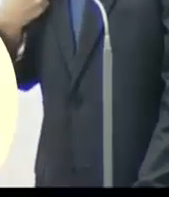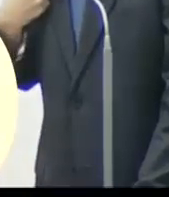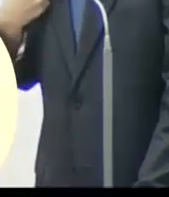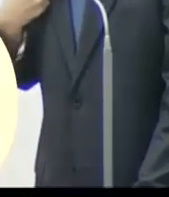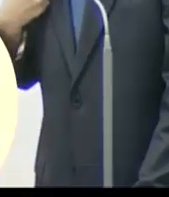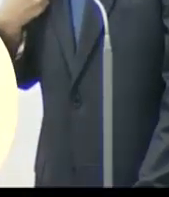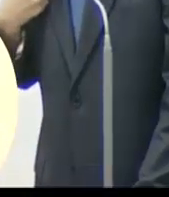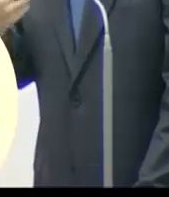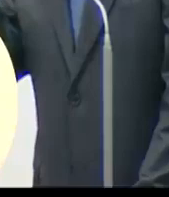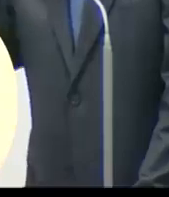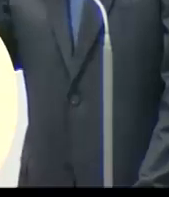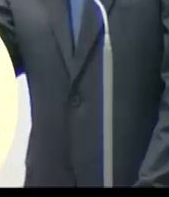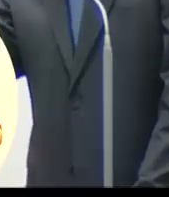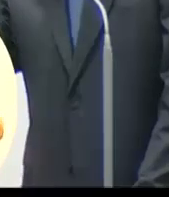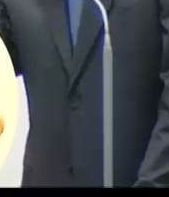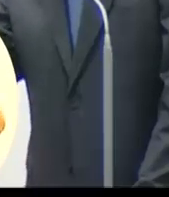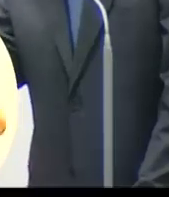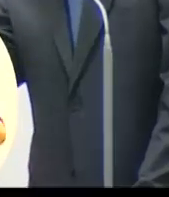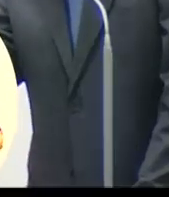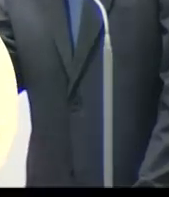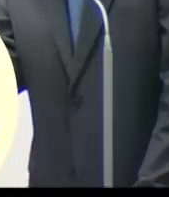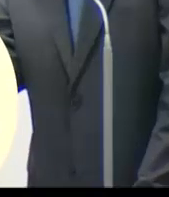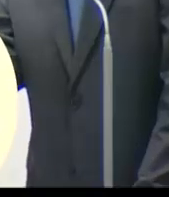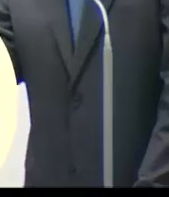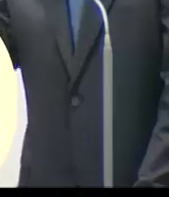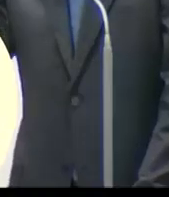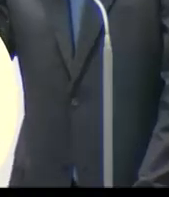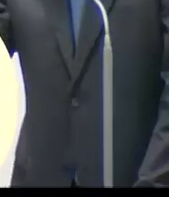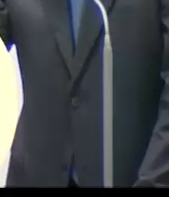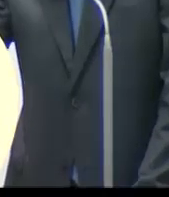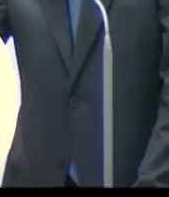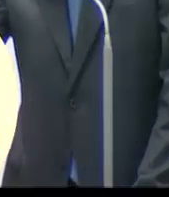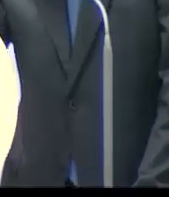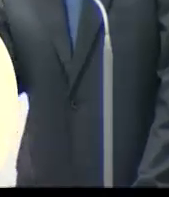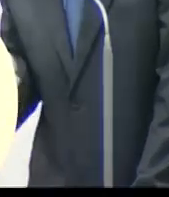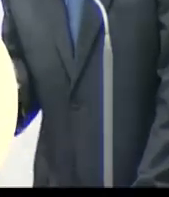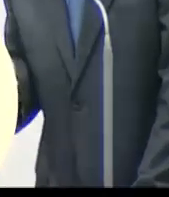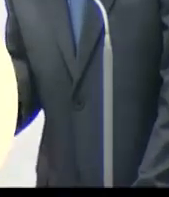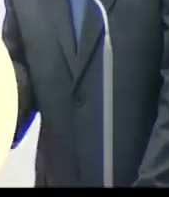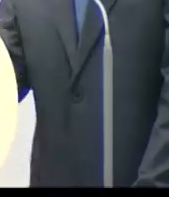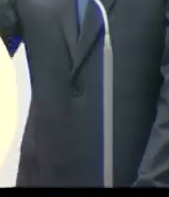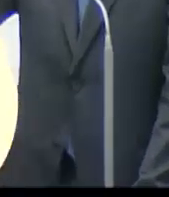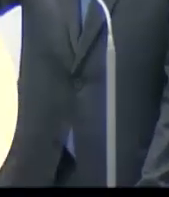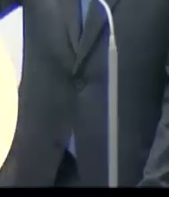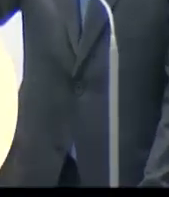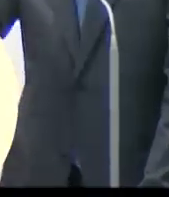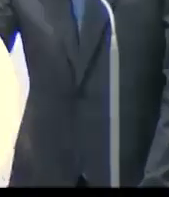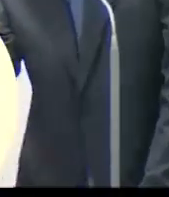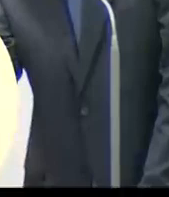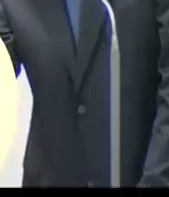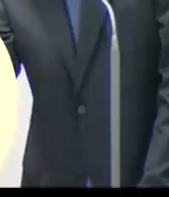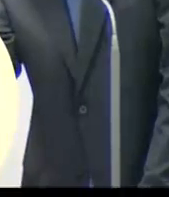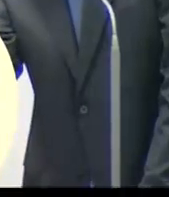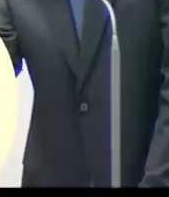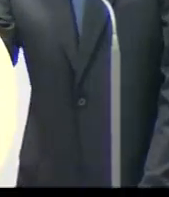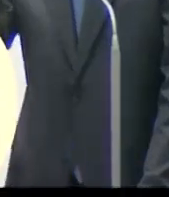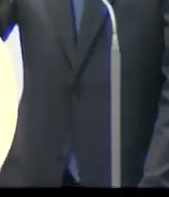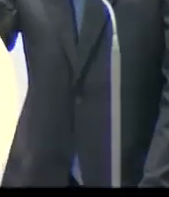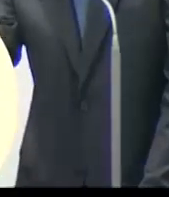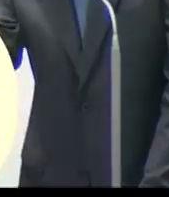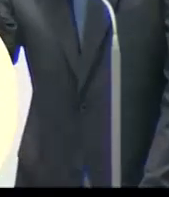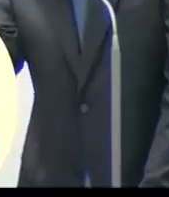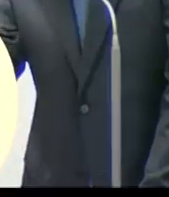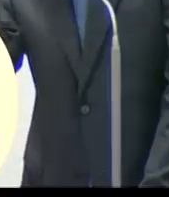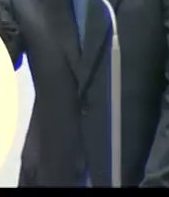班，资方必须付出我薪水1000块，你还阁加我1000块，阁